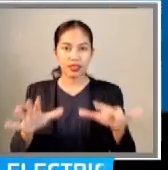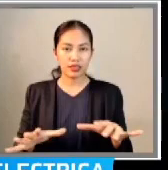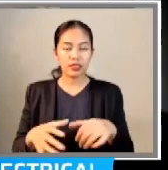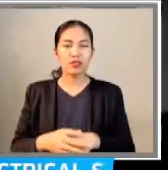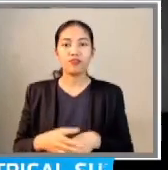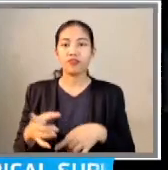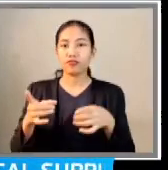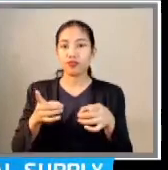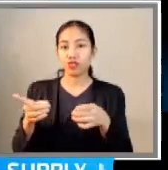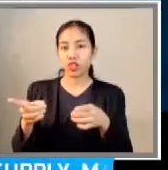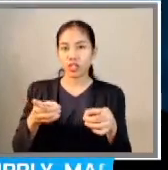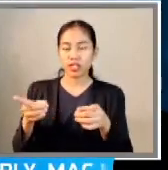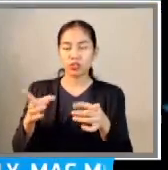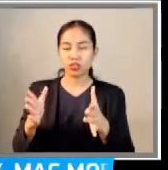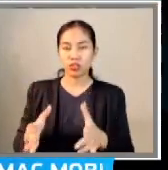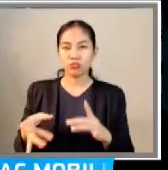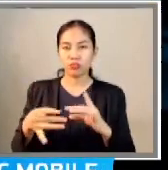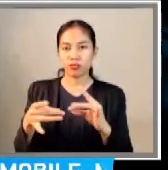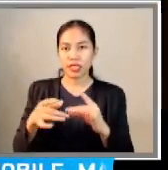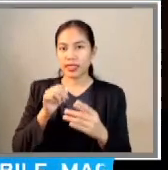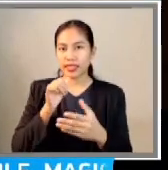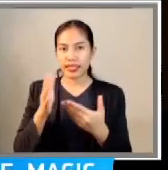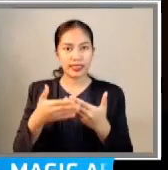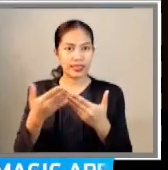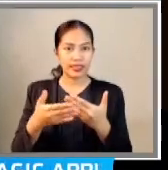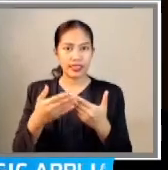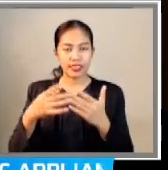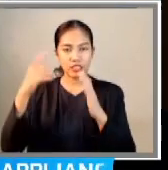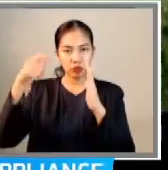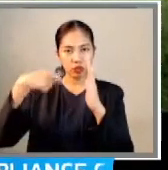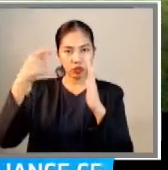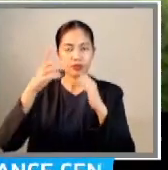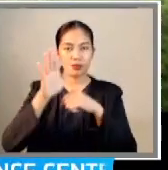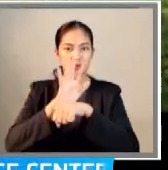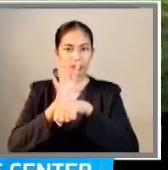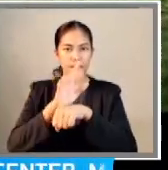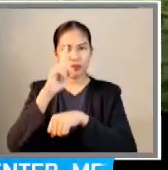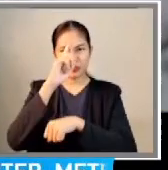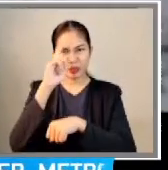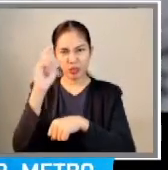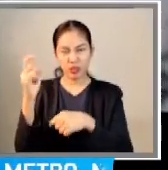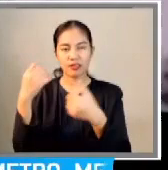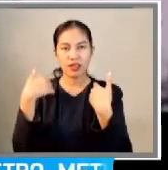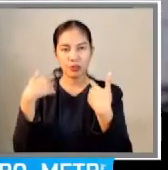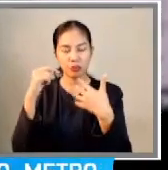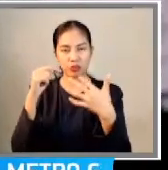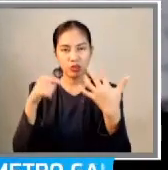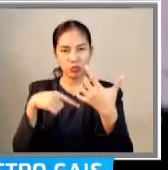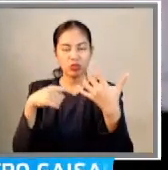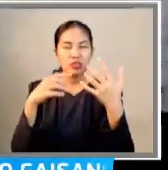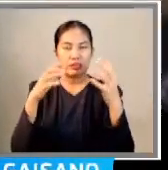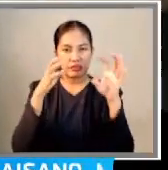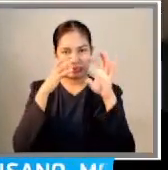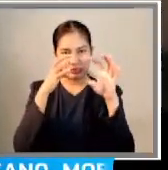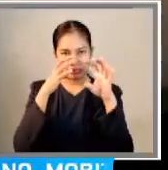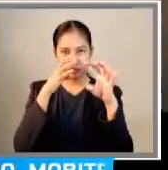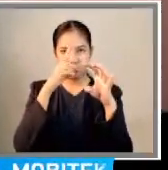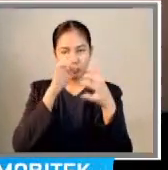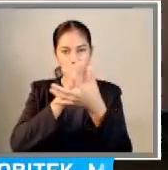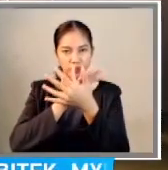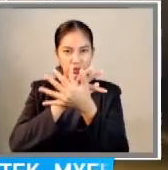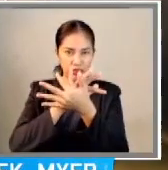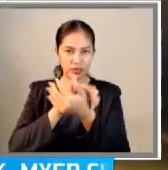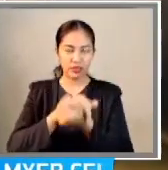hindi naging madali ang shooting nila sa pelikula dahil sa COVID restrictions. Medyo maraming restrictions. Dahil naka-lock-in po